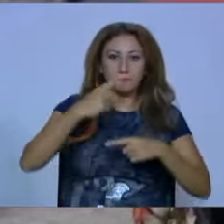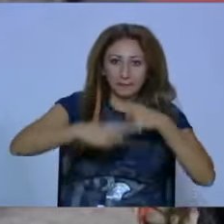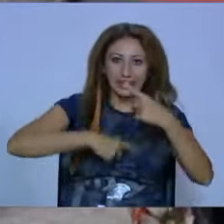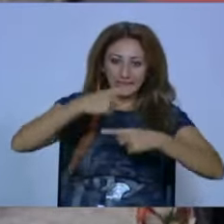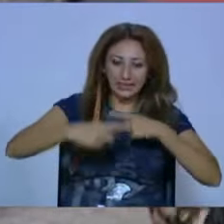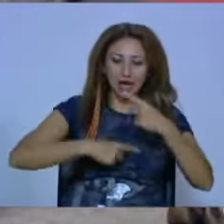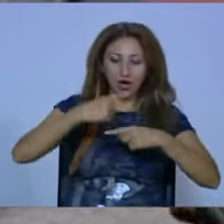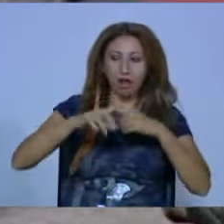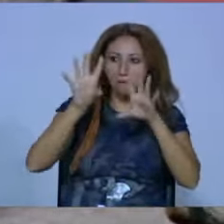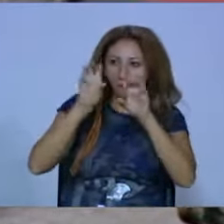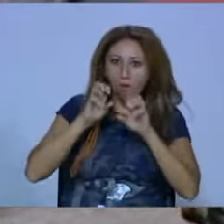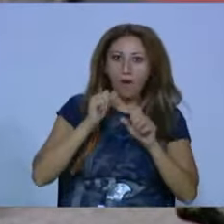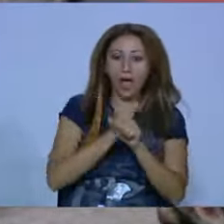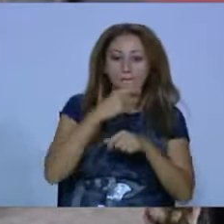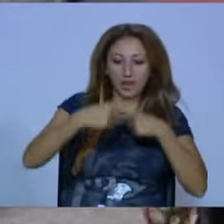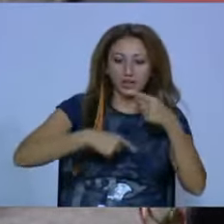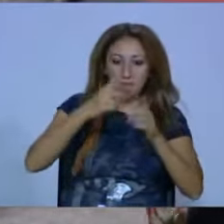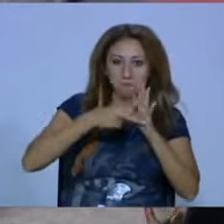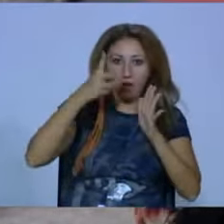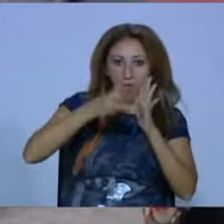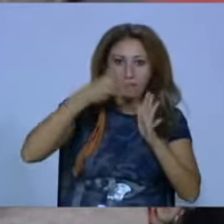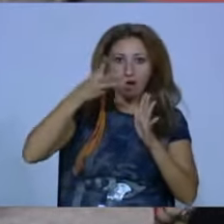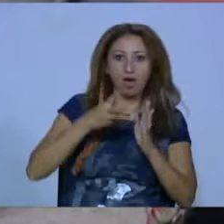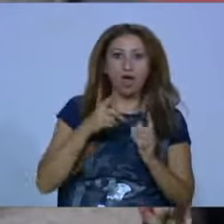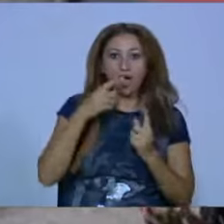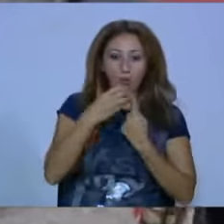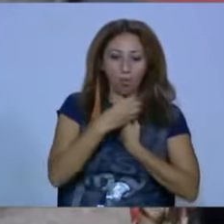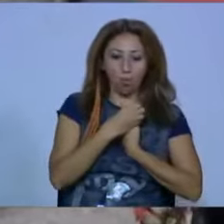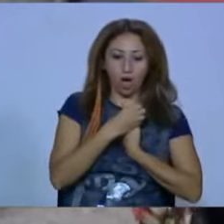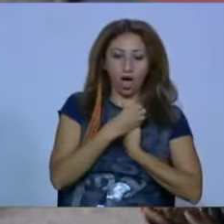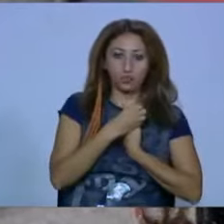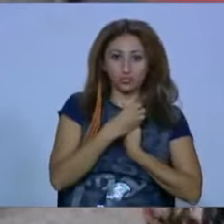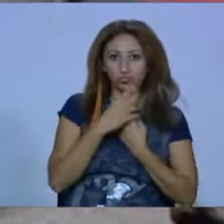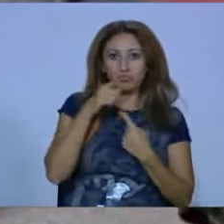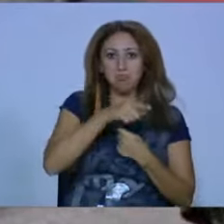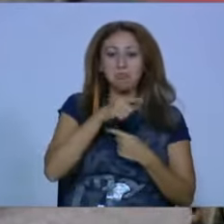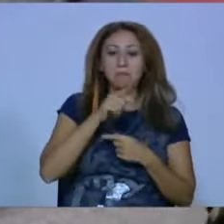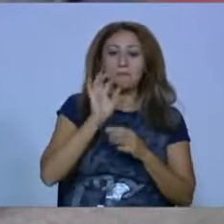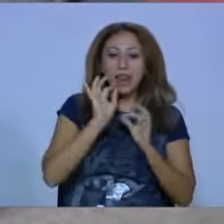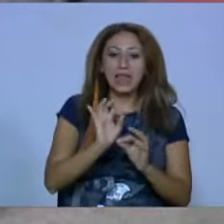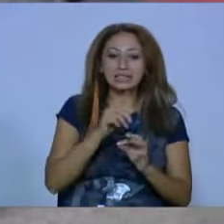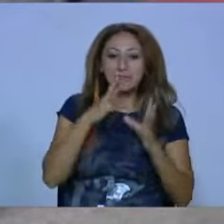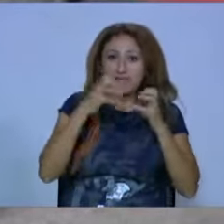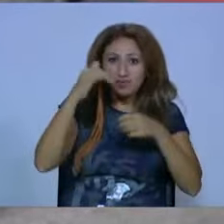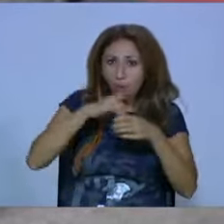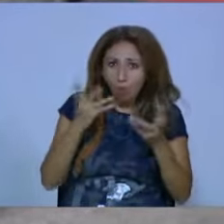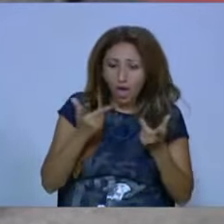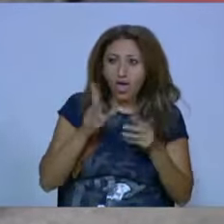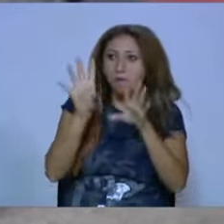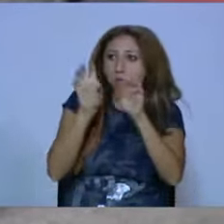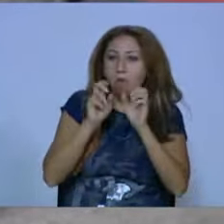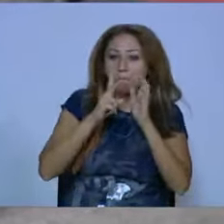دي يعني من سمات، من الحاجات بتاعت التوحد وسماته انها تكرر، يعني اكن كان معايا حد في